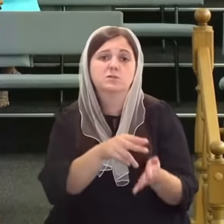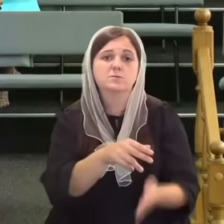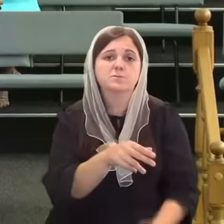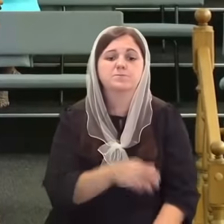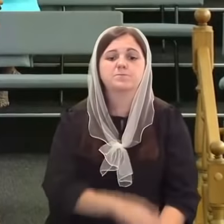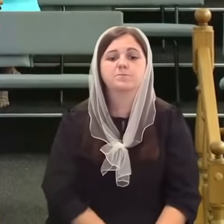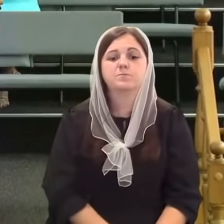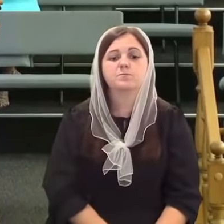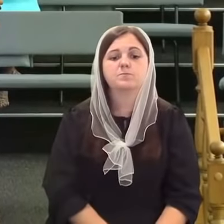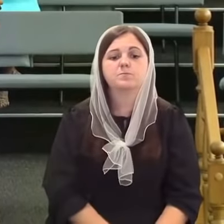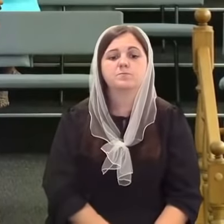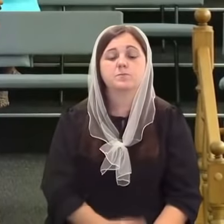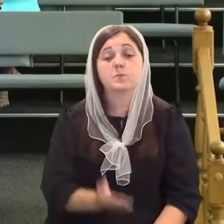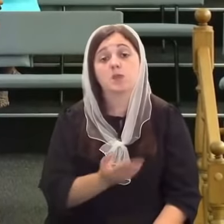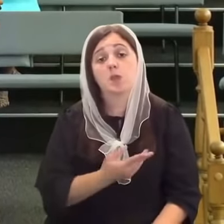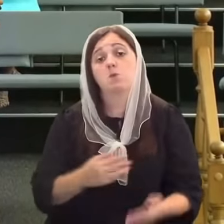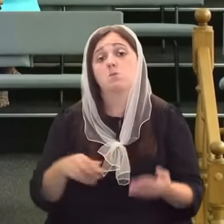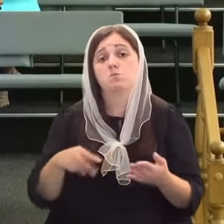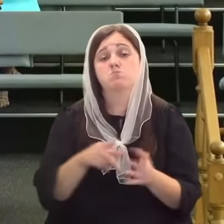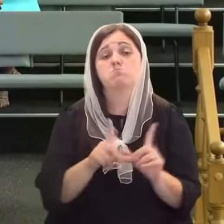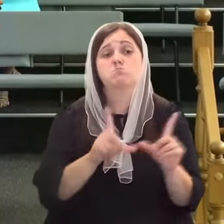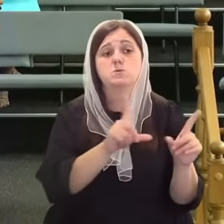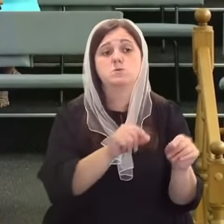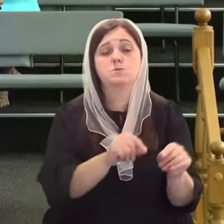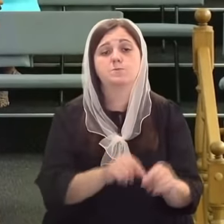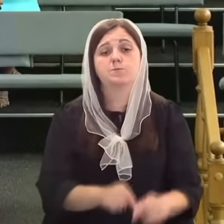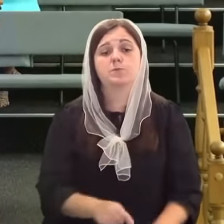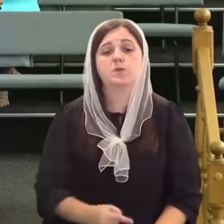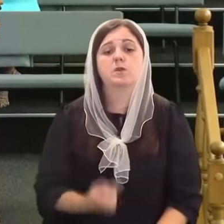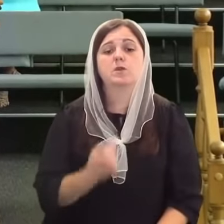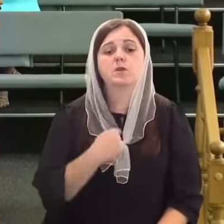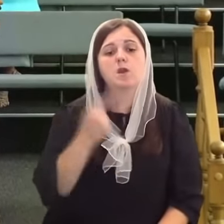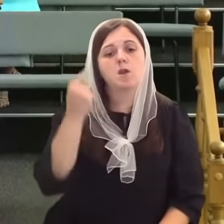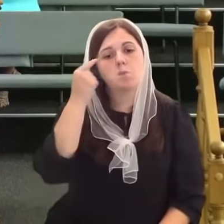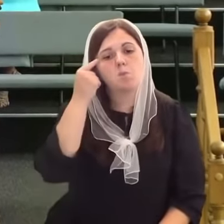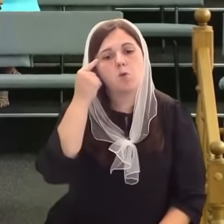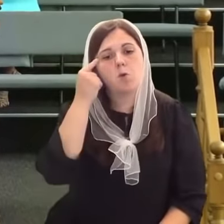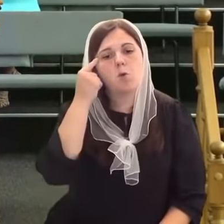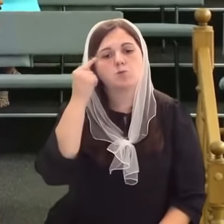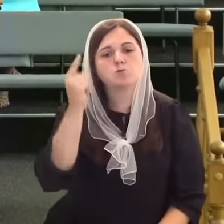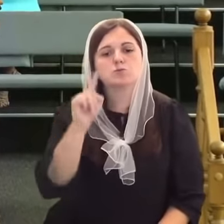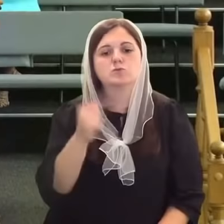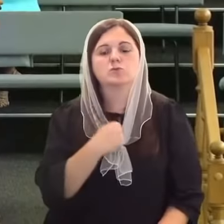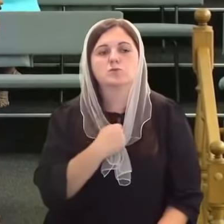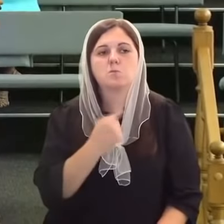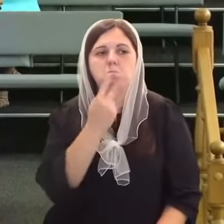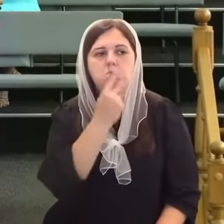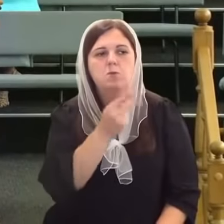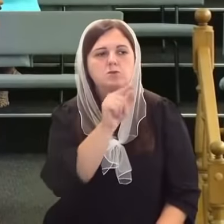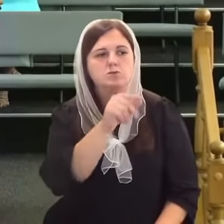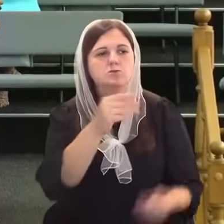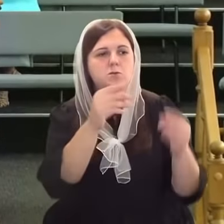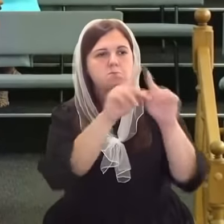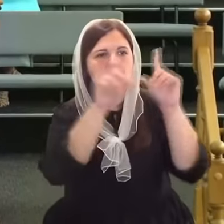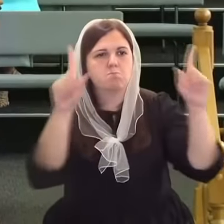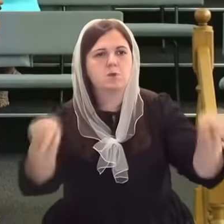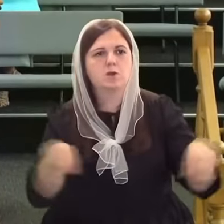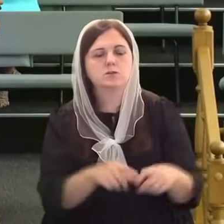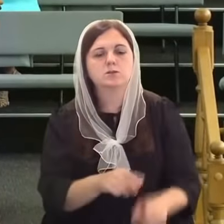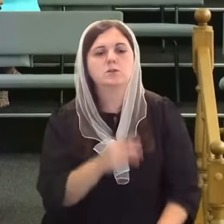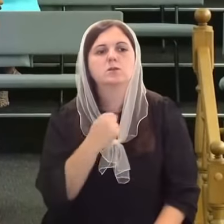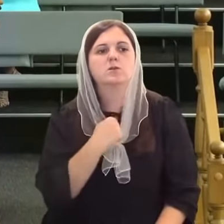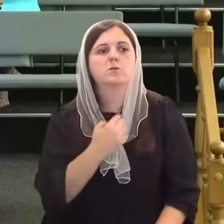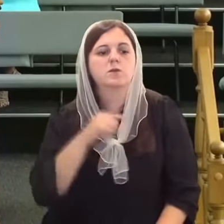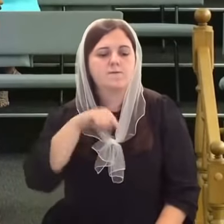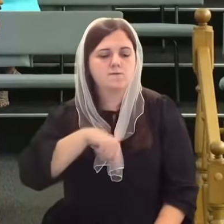сейчас. И мы пошли. И я помню, что я вижу этот уже торговый центр. И у меня